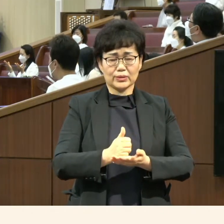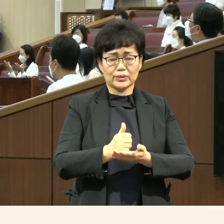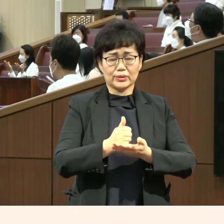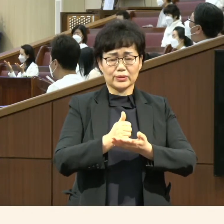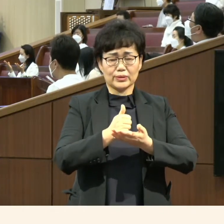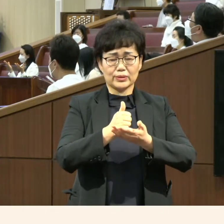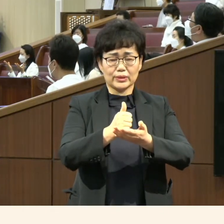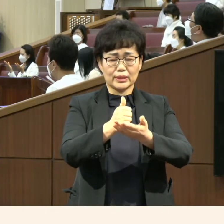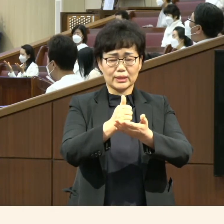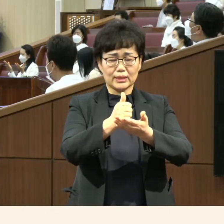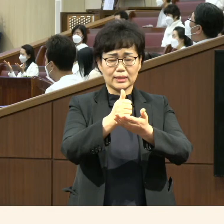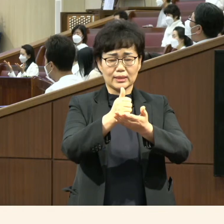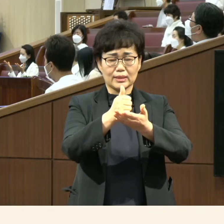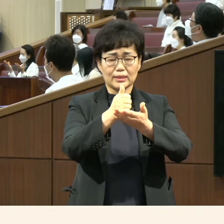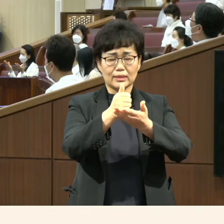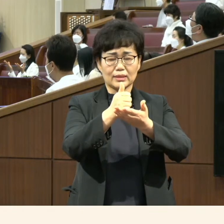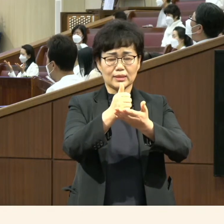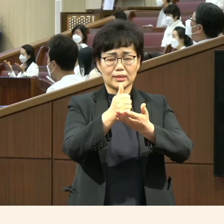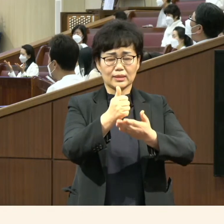예수님